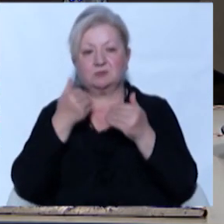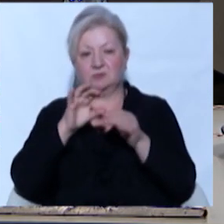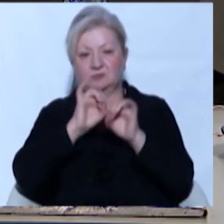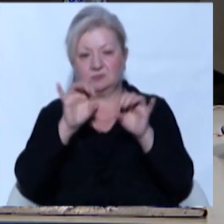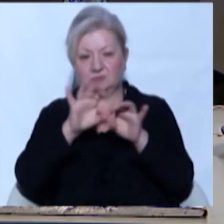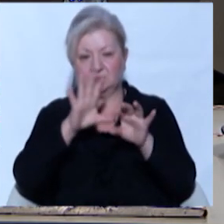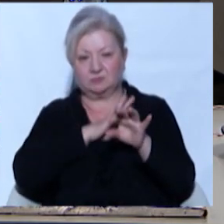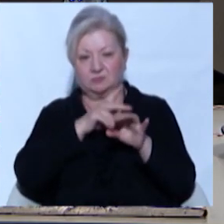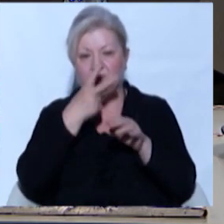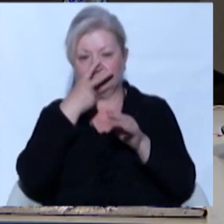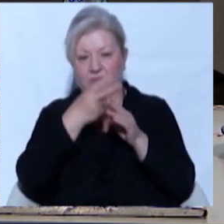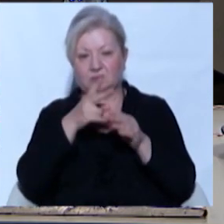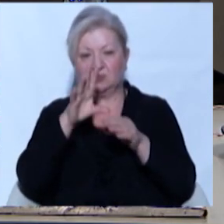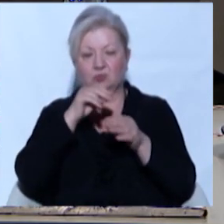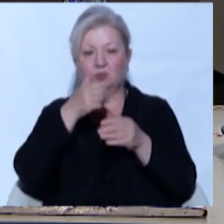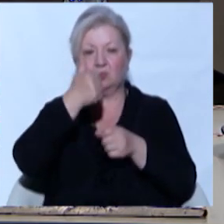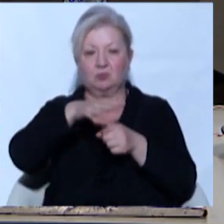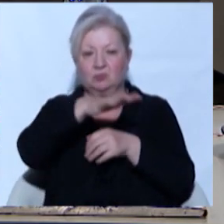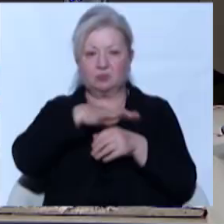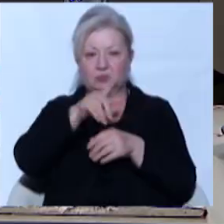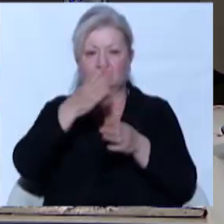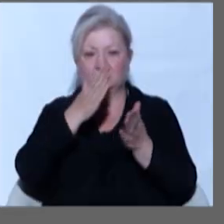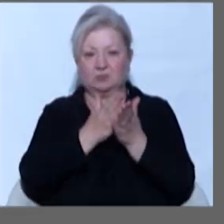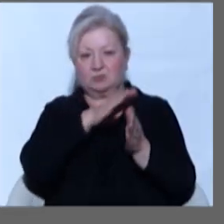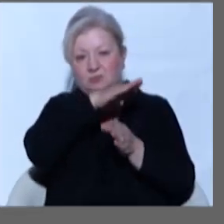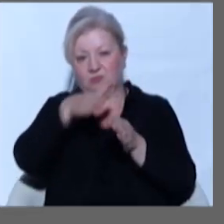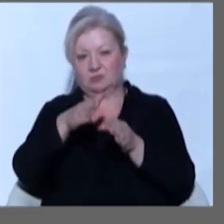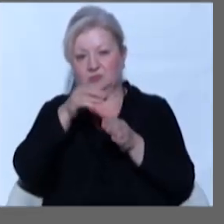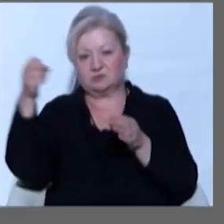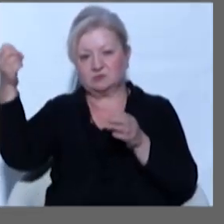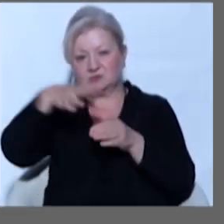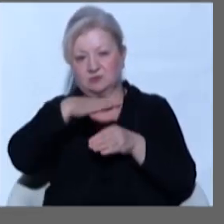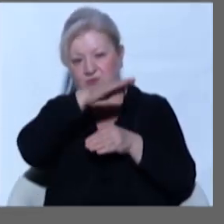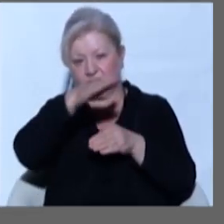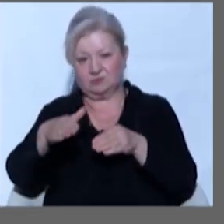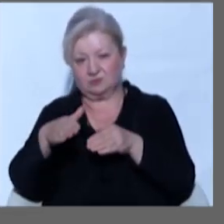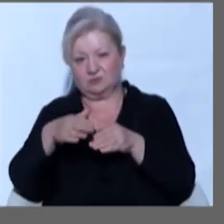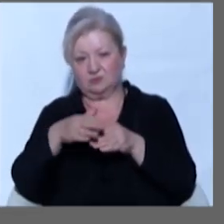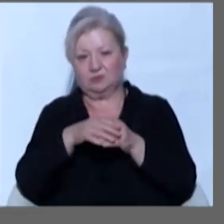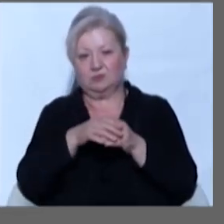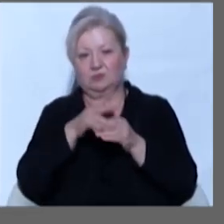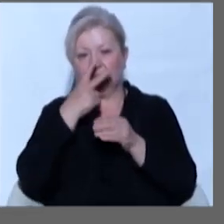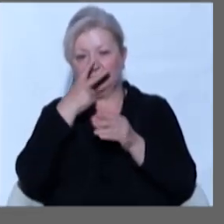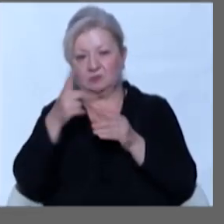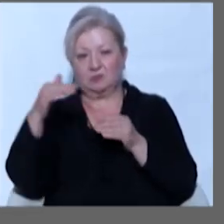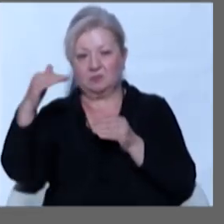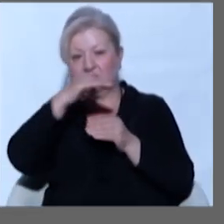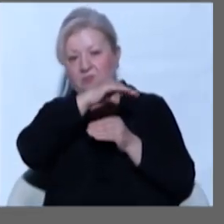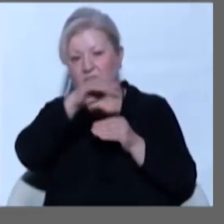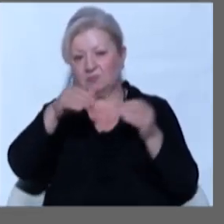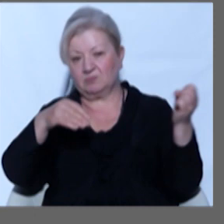და ნახეთ, რომ ფუძისკენ გადაიხრებოდა სხივი, ანუ აი იმ